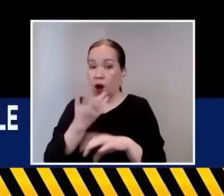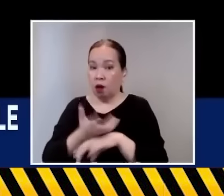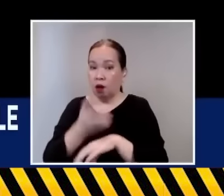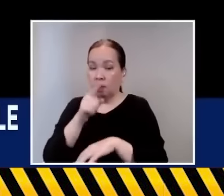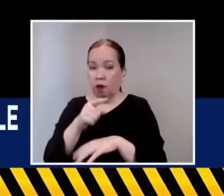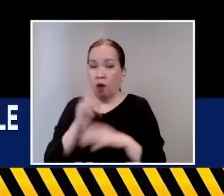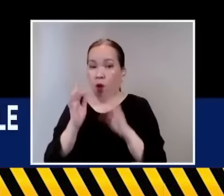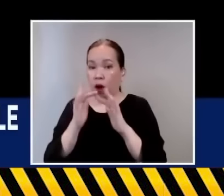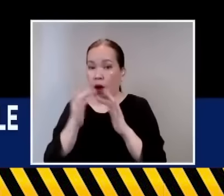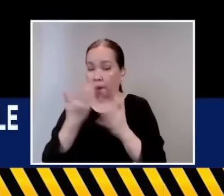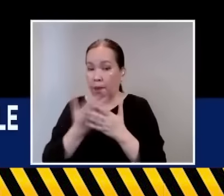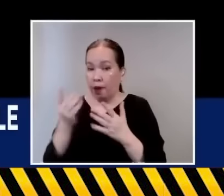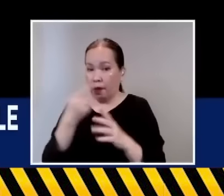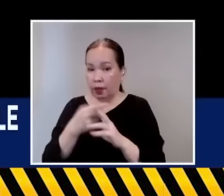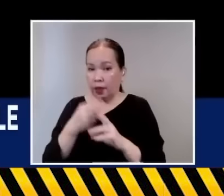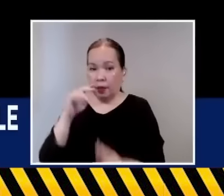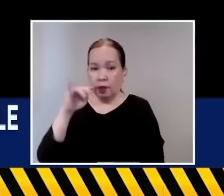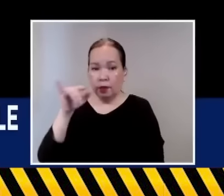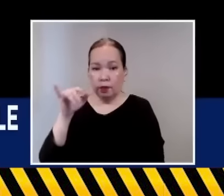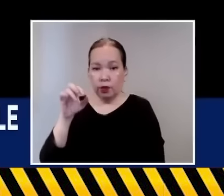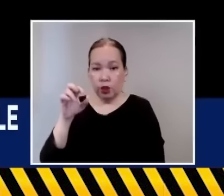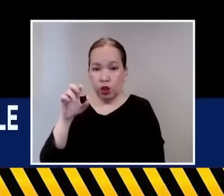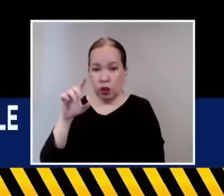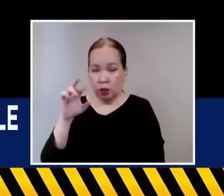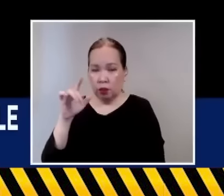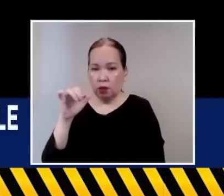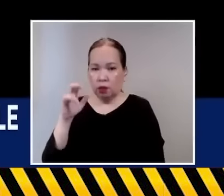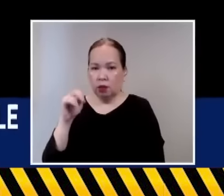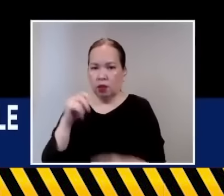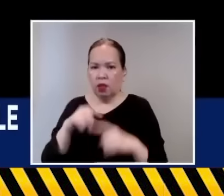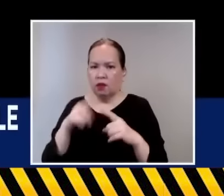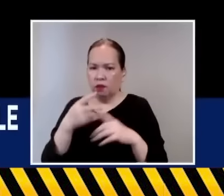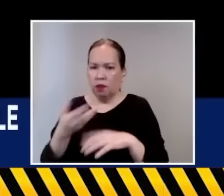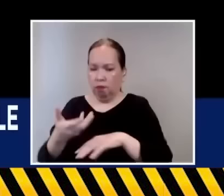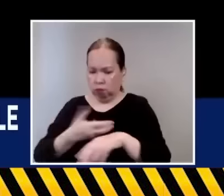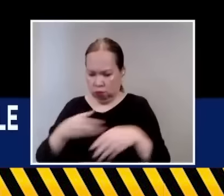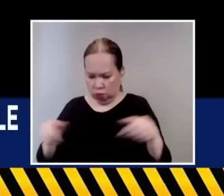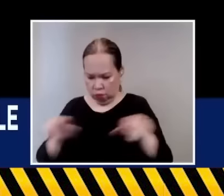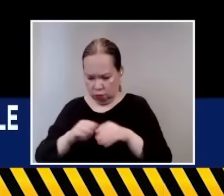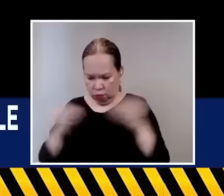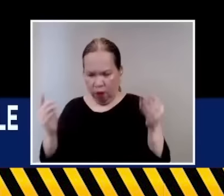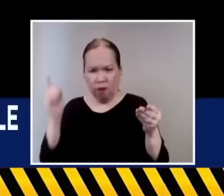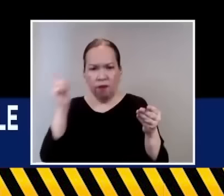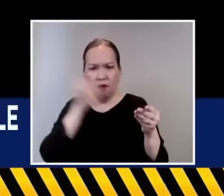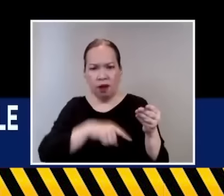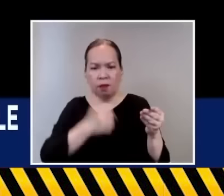shopper na si Jerilyn Nirazan matapos makatanggap ng bogus parcel. Sa